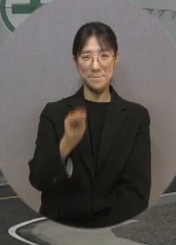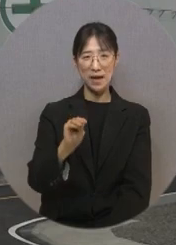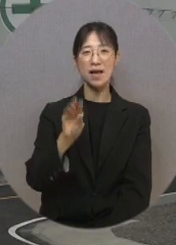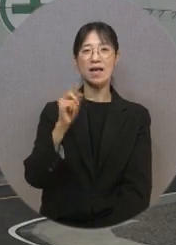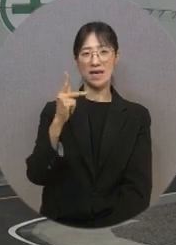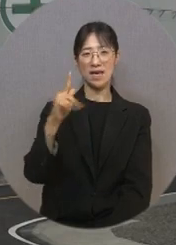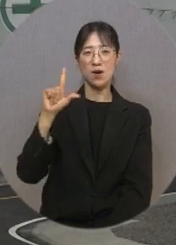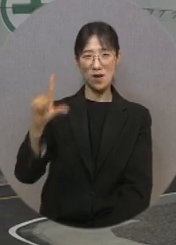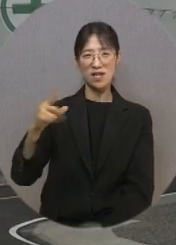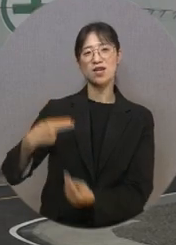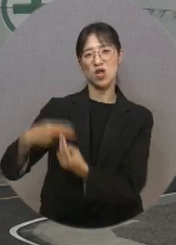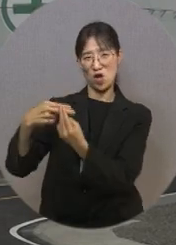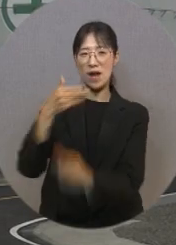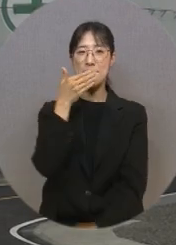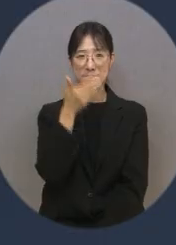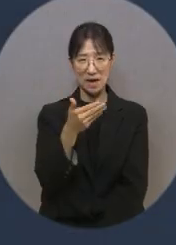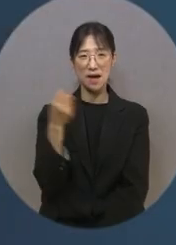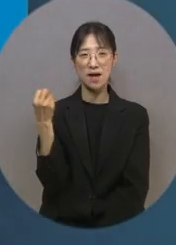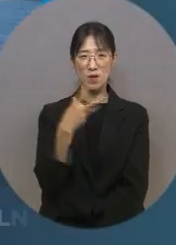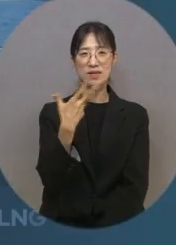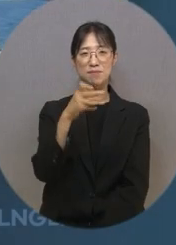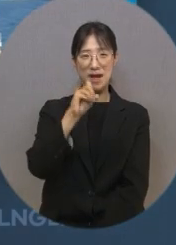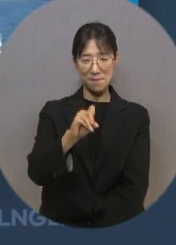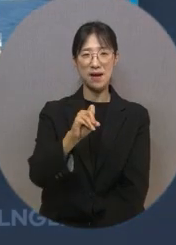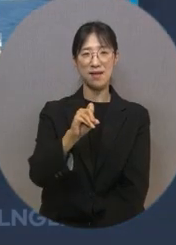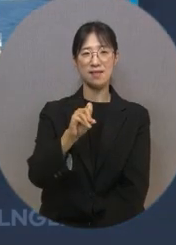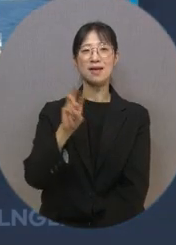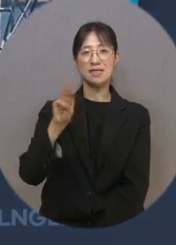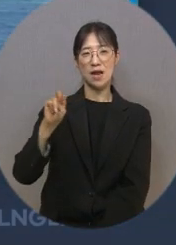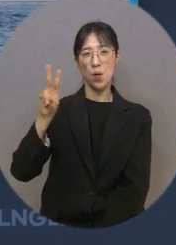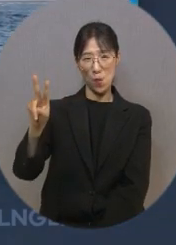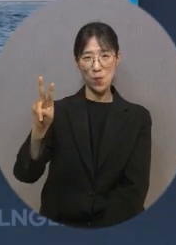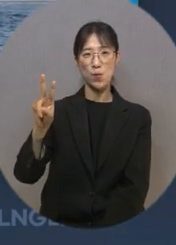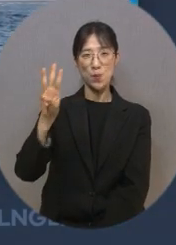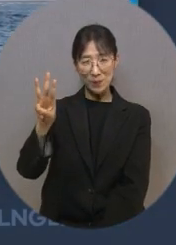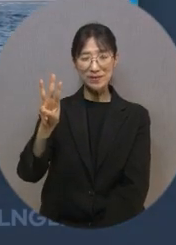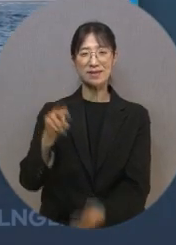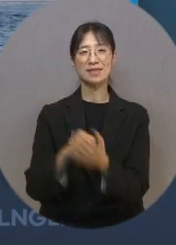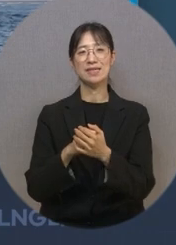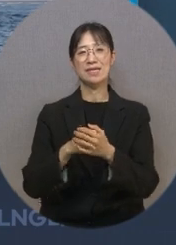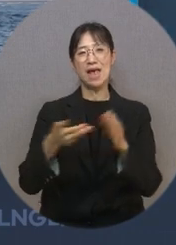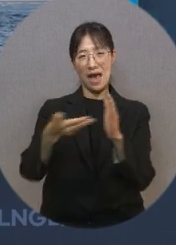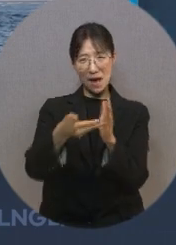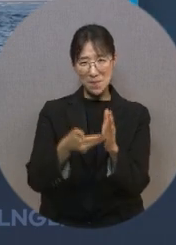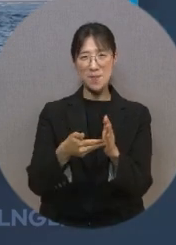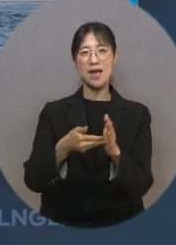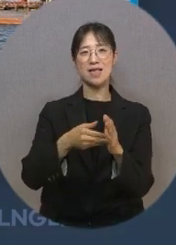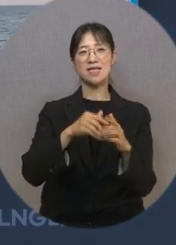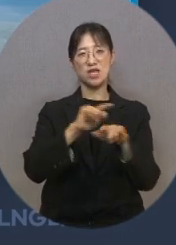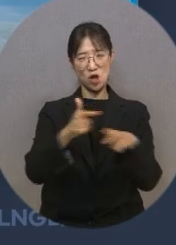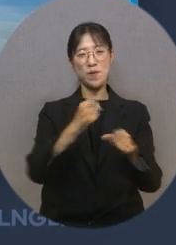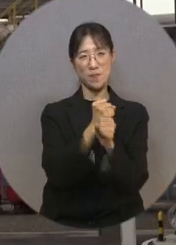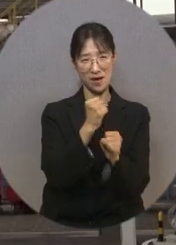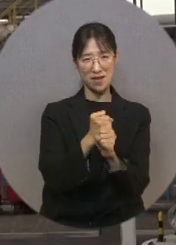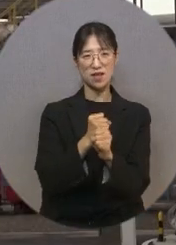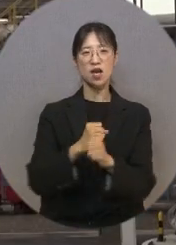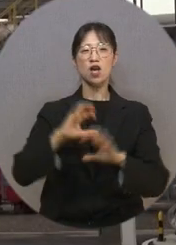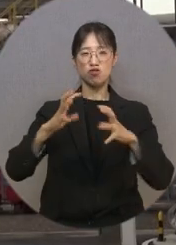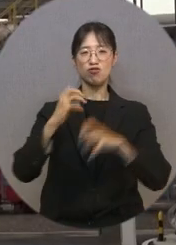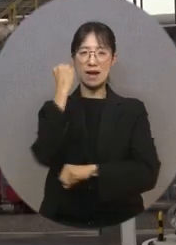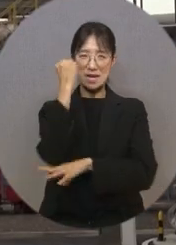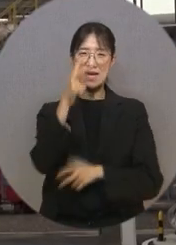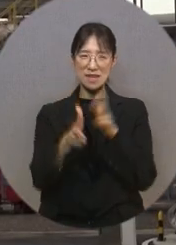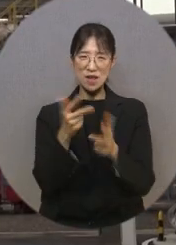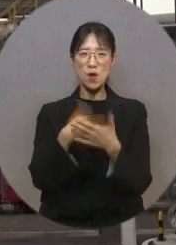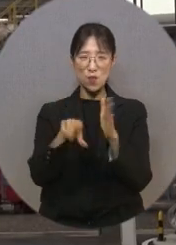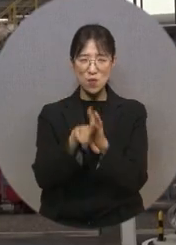킬로리터의 LNG 저장 능력과 더불어 18만 세제곱급 항만 설비를 구축하고 국가기관 산업을 위한 발전용